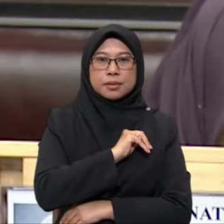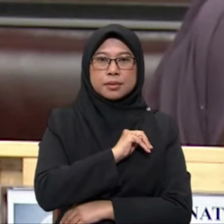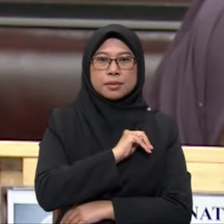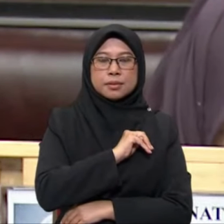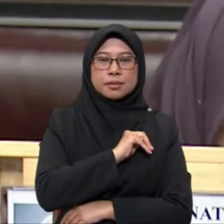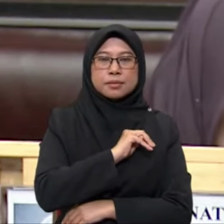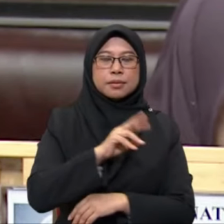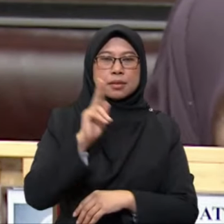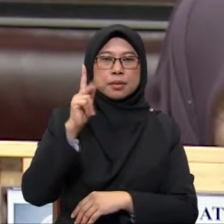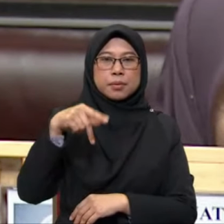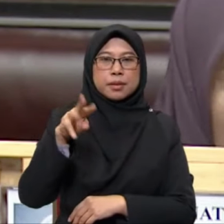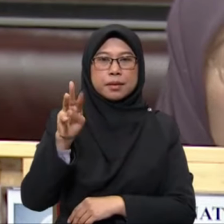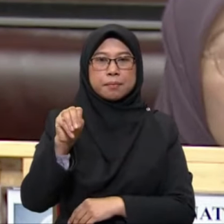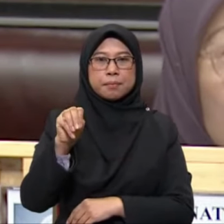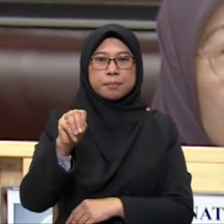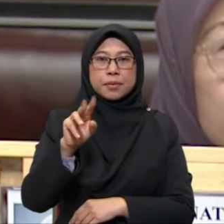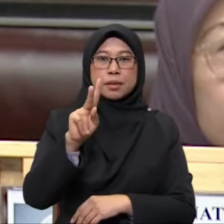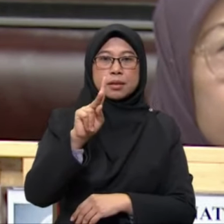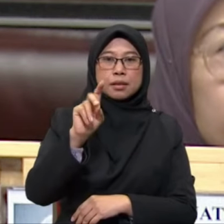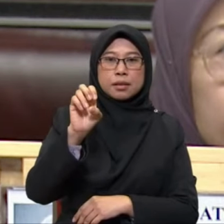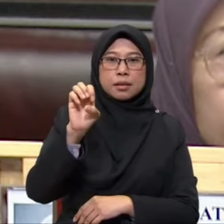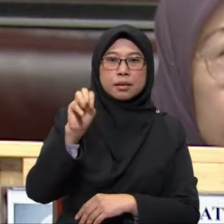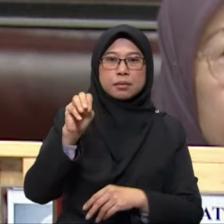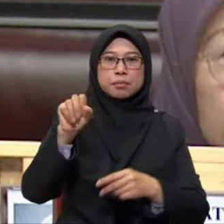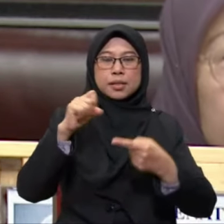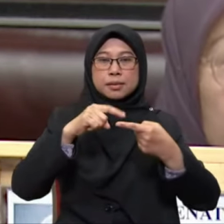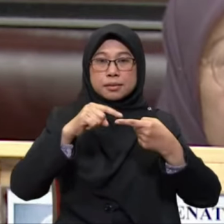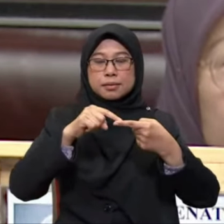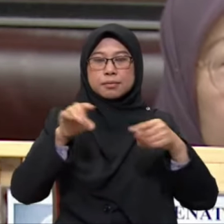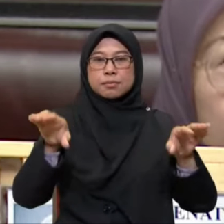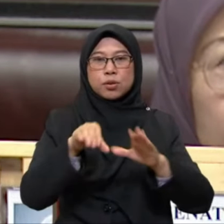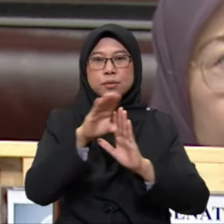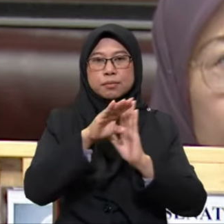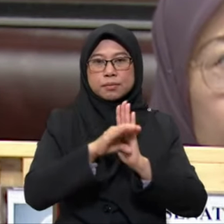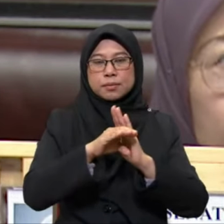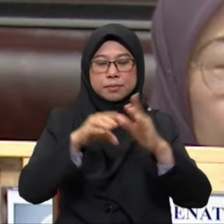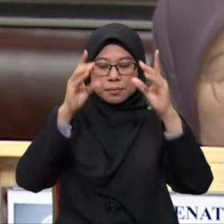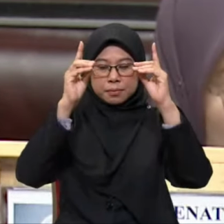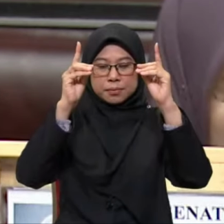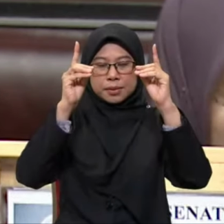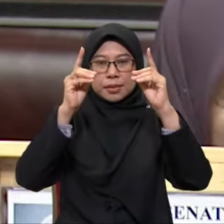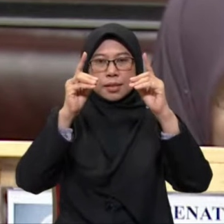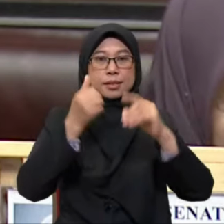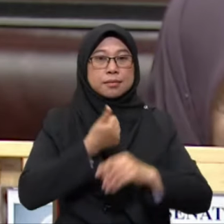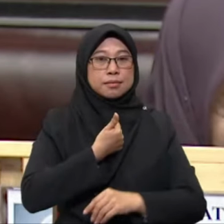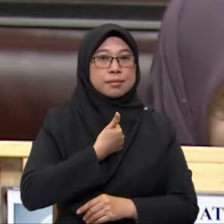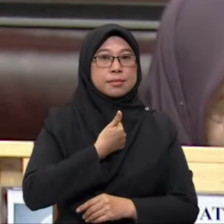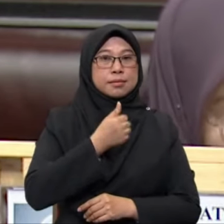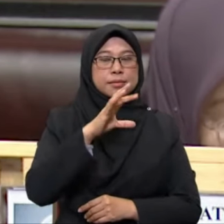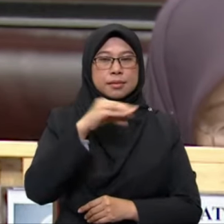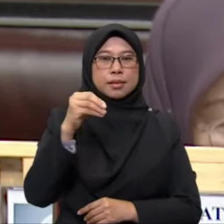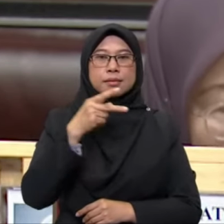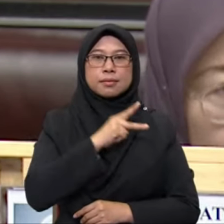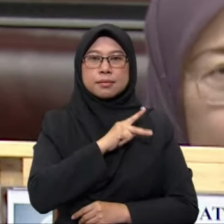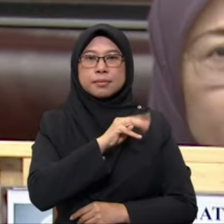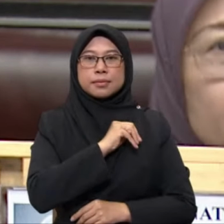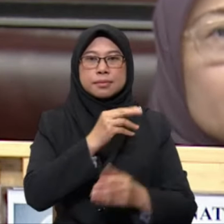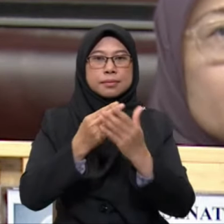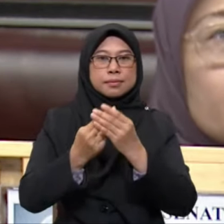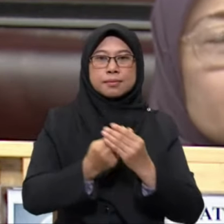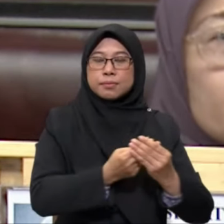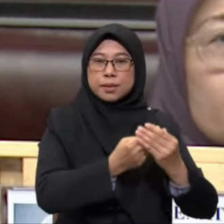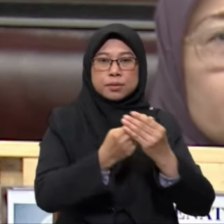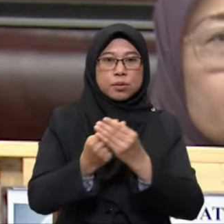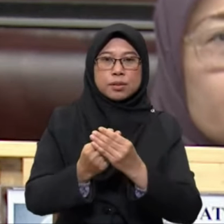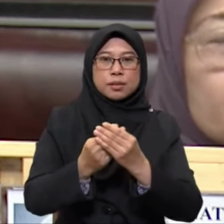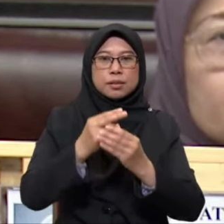Pendidikan, kemas membangunkan modul pendidikan tersendiri, dan Kementerian Perpaduan